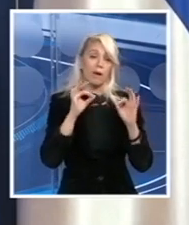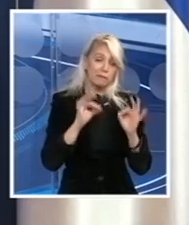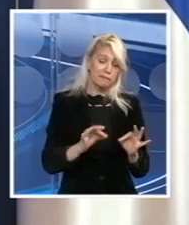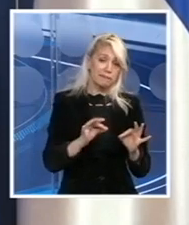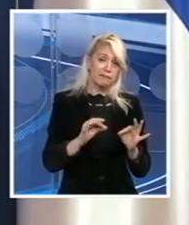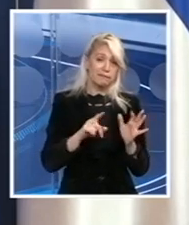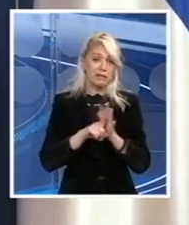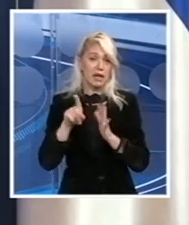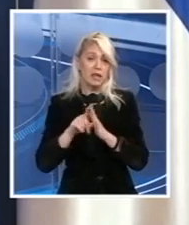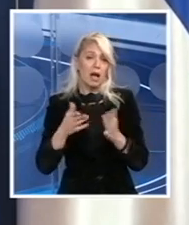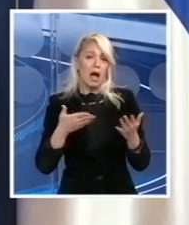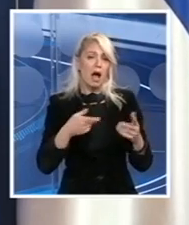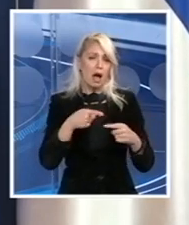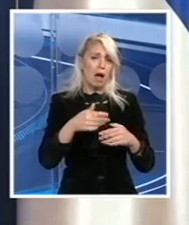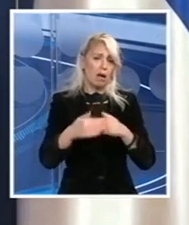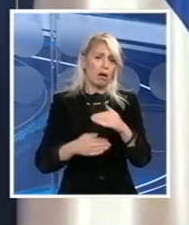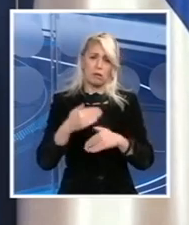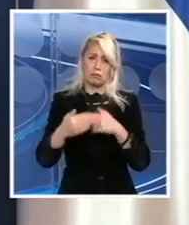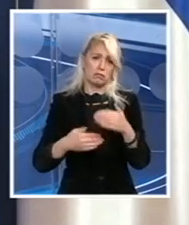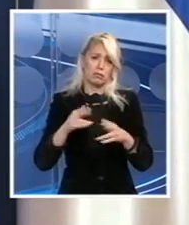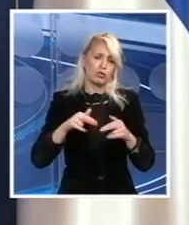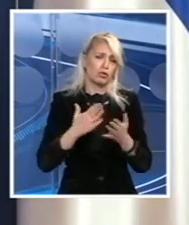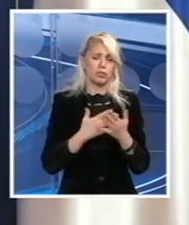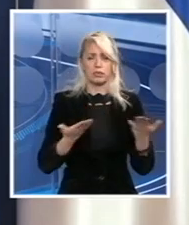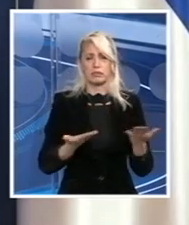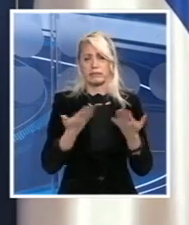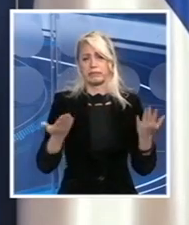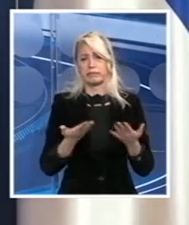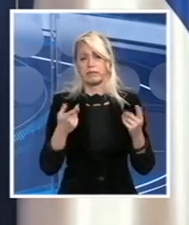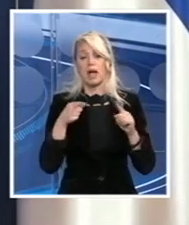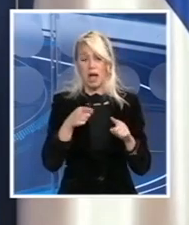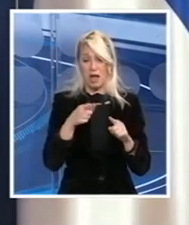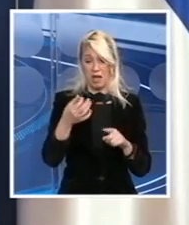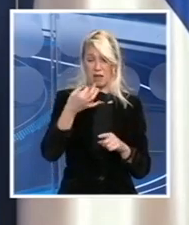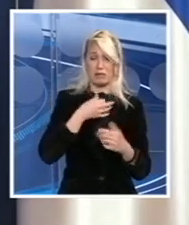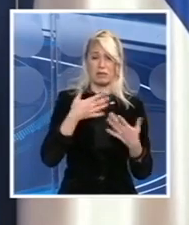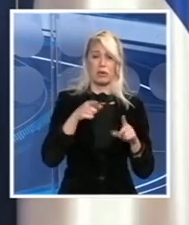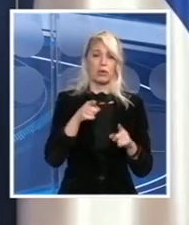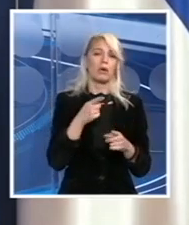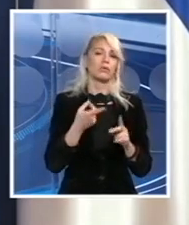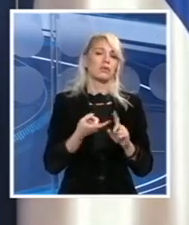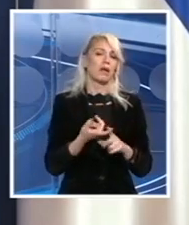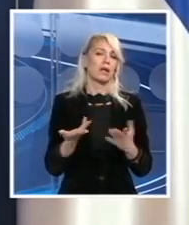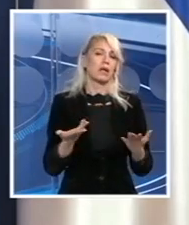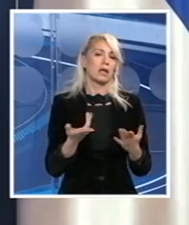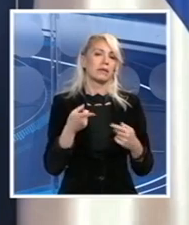tu ulazimo u ozbiljnu problematiku. Ovo što vi pitate je etičko pitanje, prvenstveno